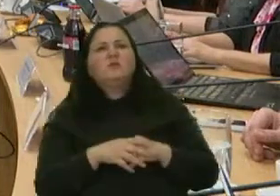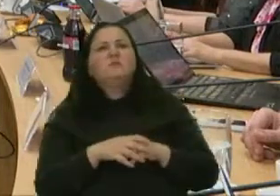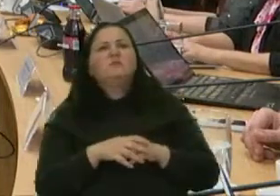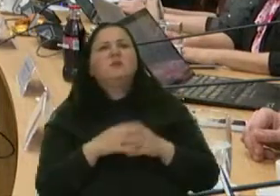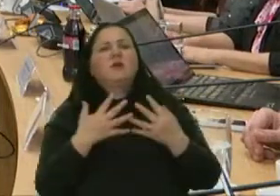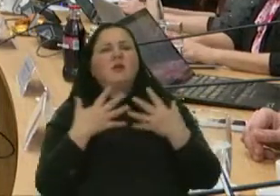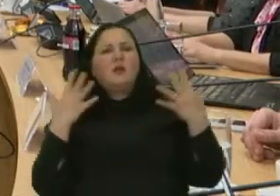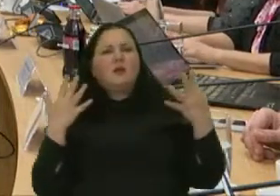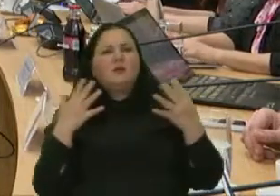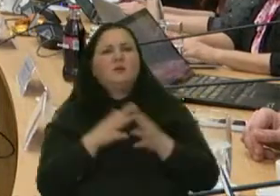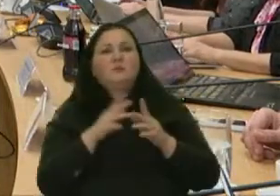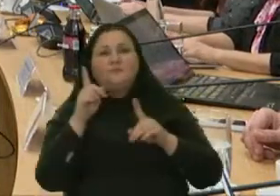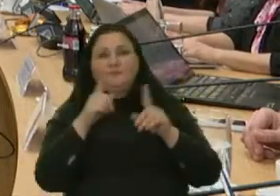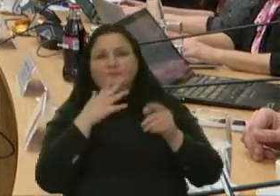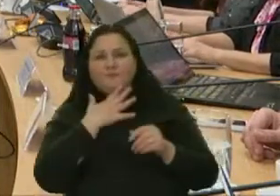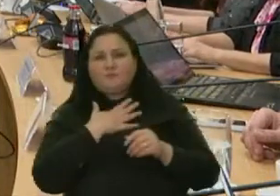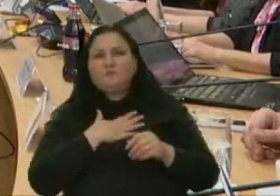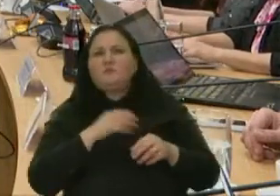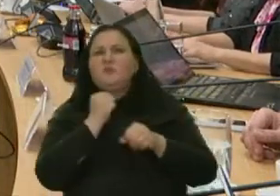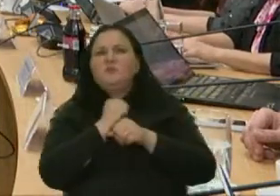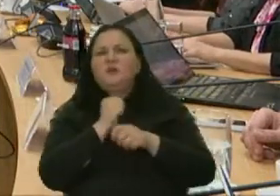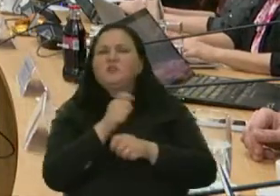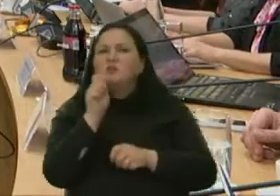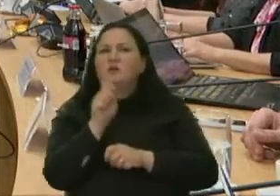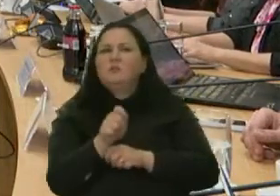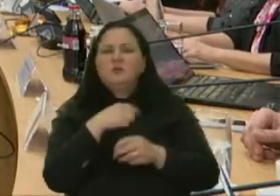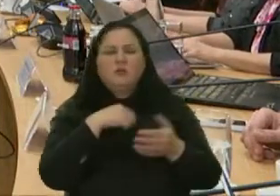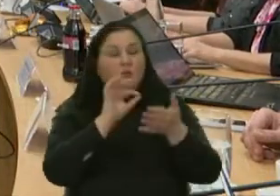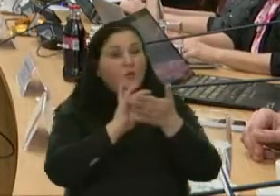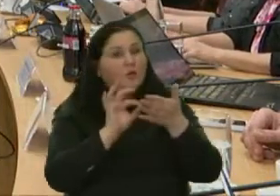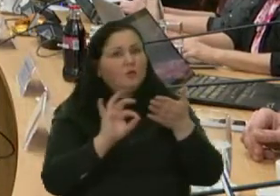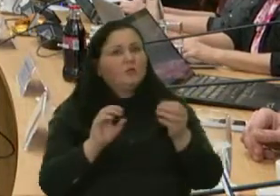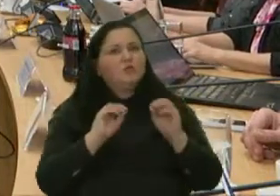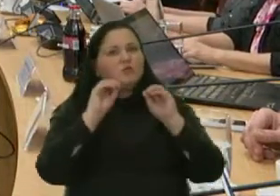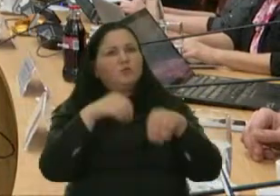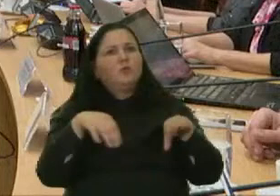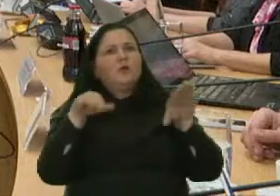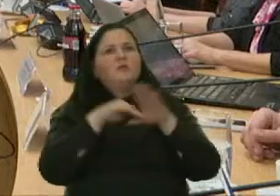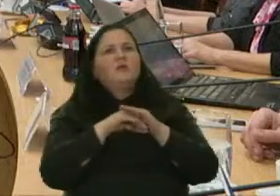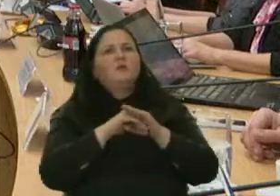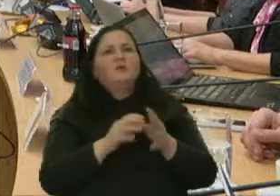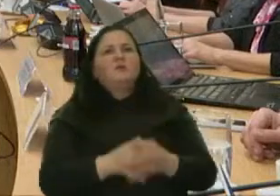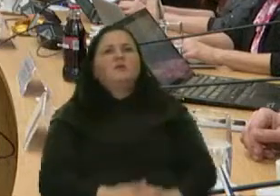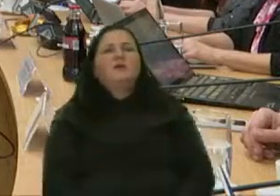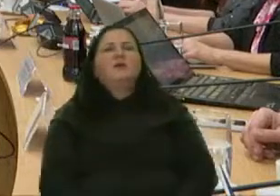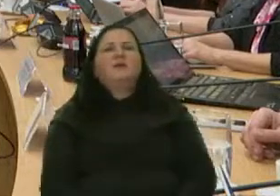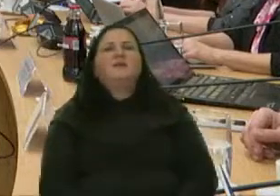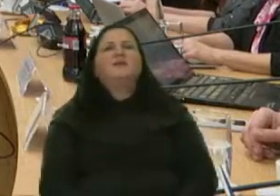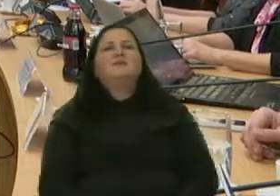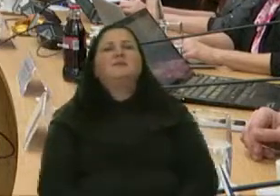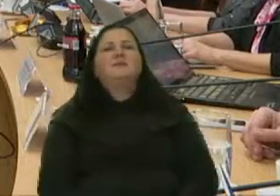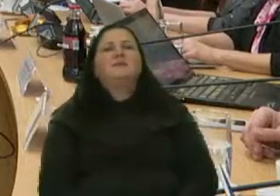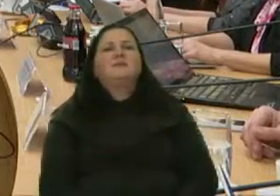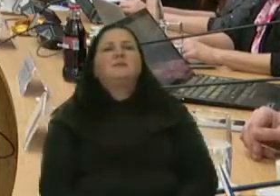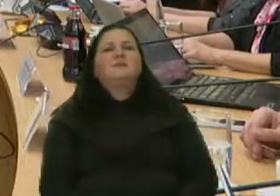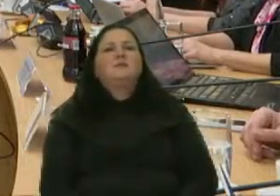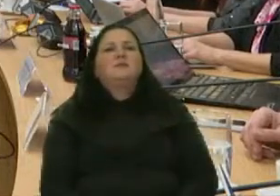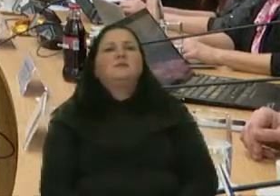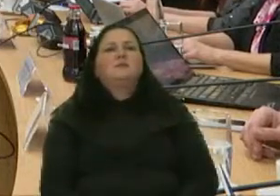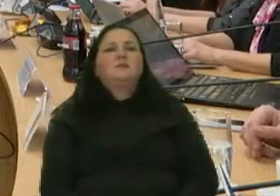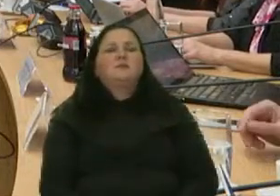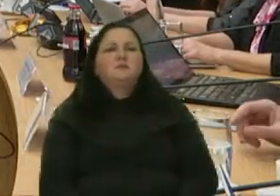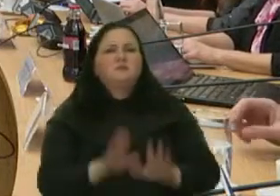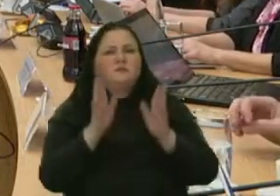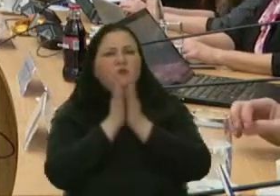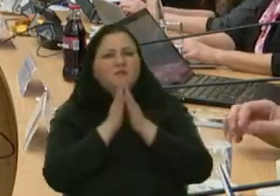concrete dacă doriți să faceți amendamentul îl notez și l supun la vot domnule viceprimar avem cele mai MN consilior